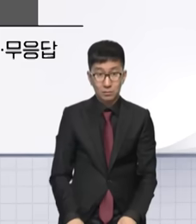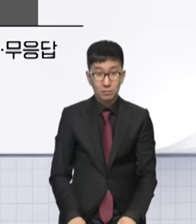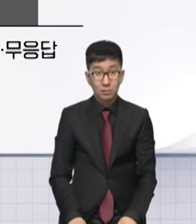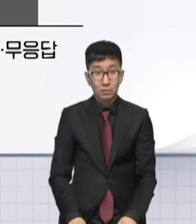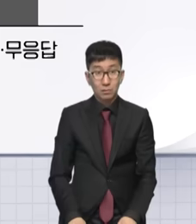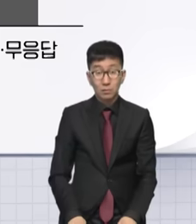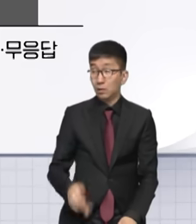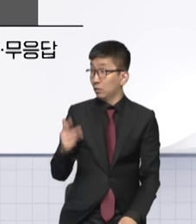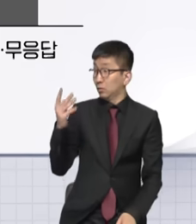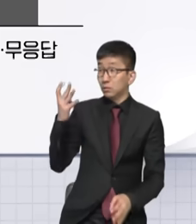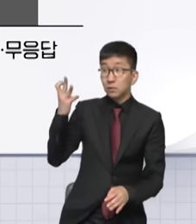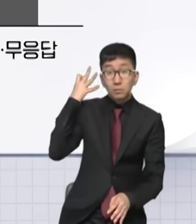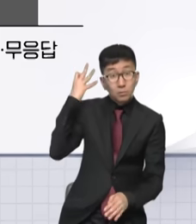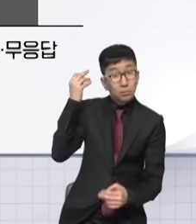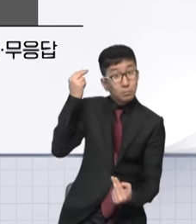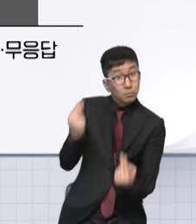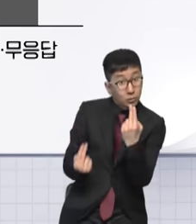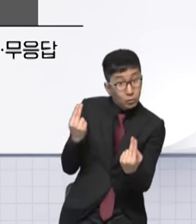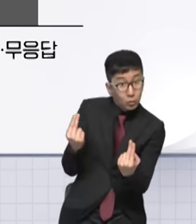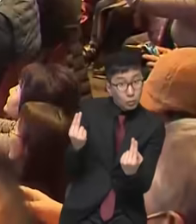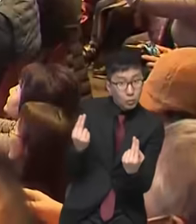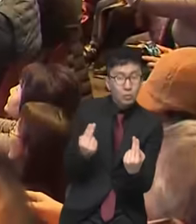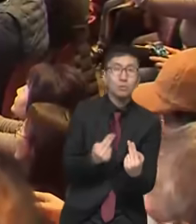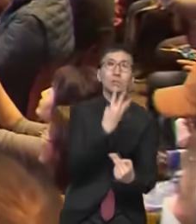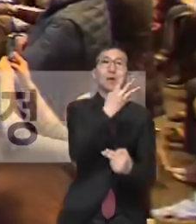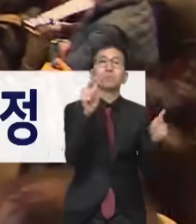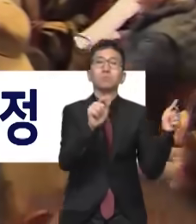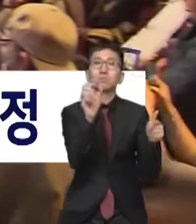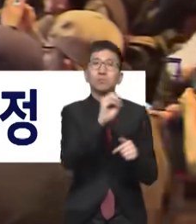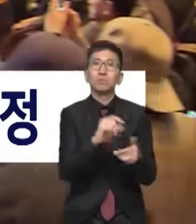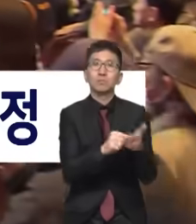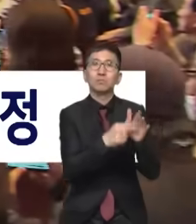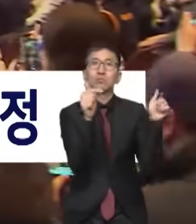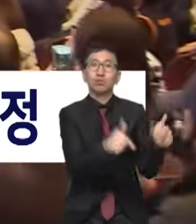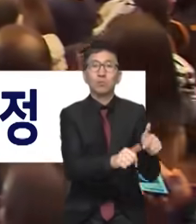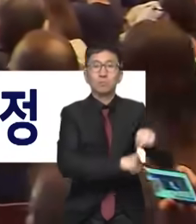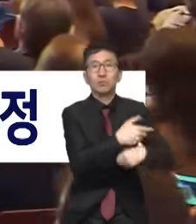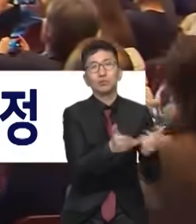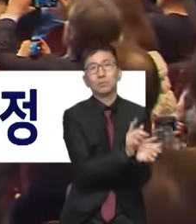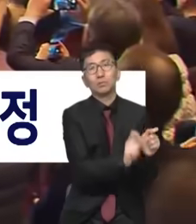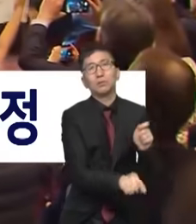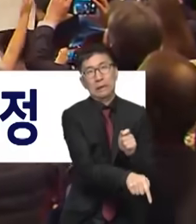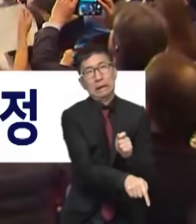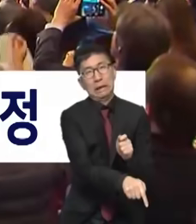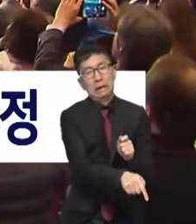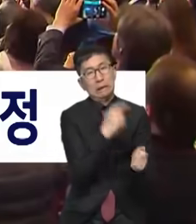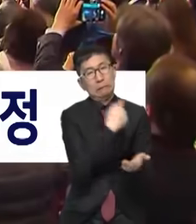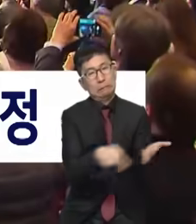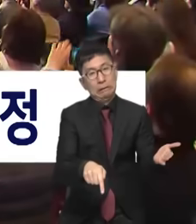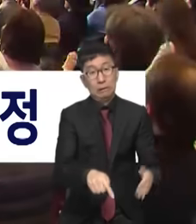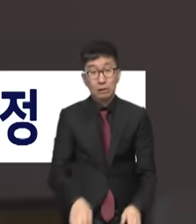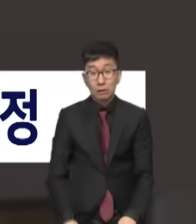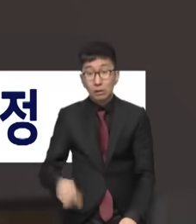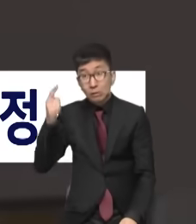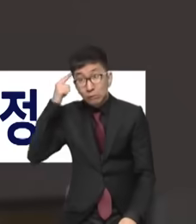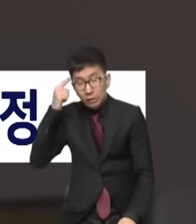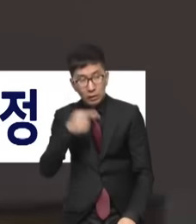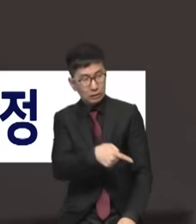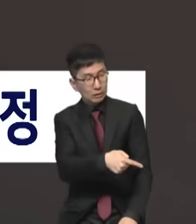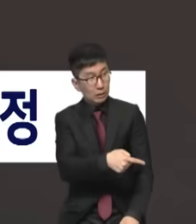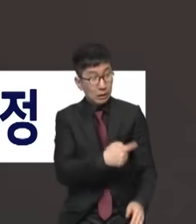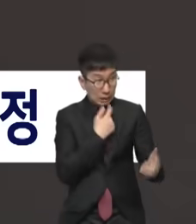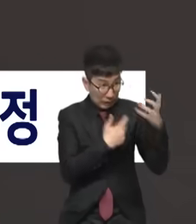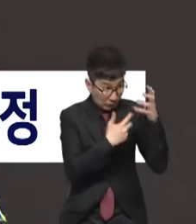2주 전보다 4%포인트 줄었습니다. 민주당 강성 지지층과 공천 잡음에 실망한 이탈층이 조국